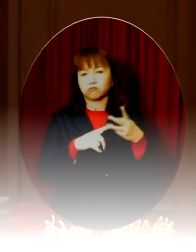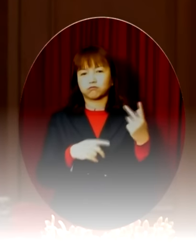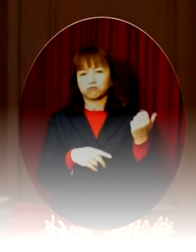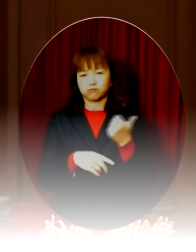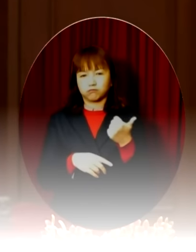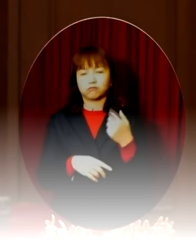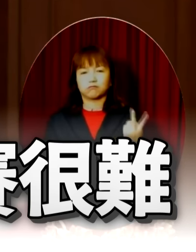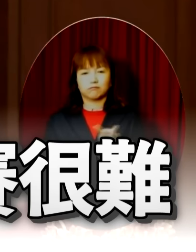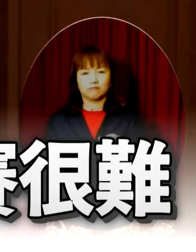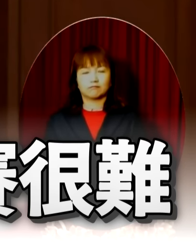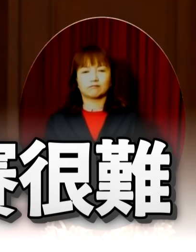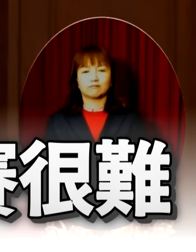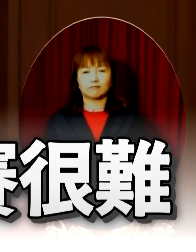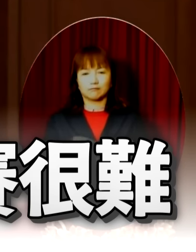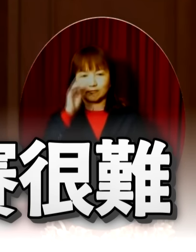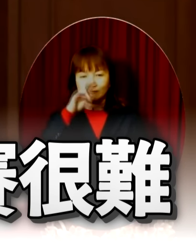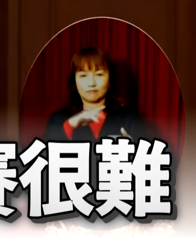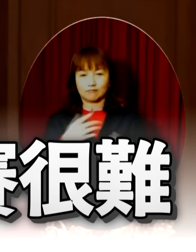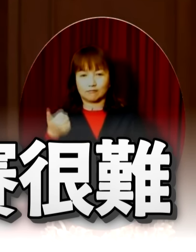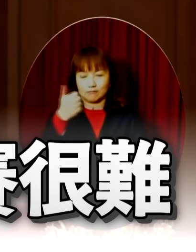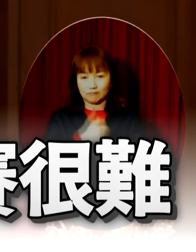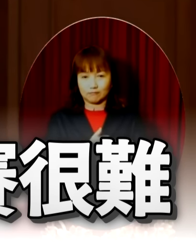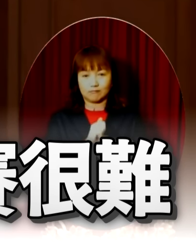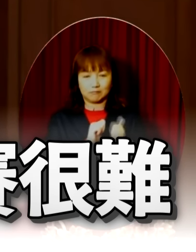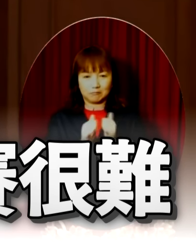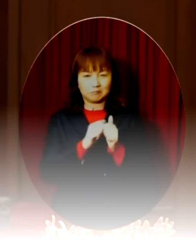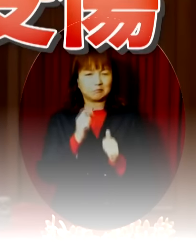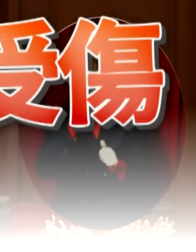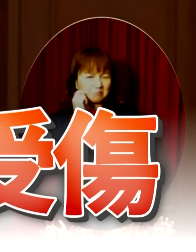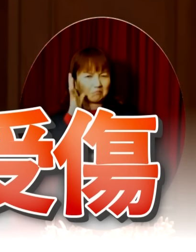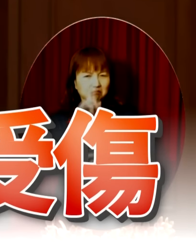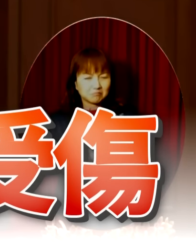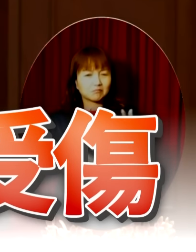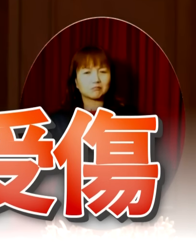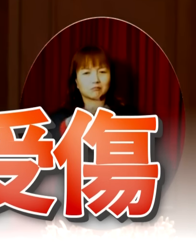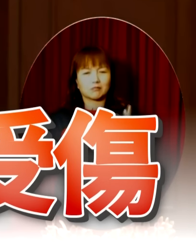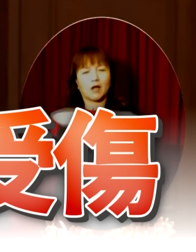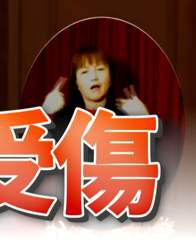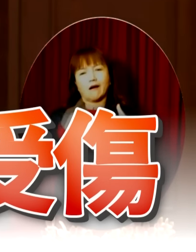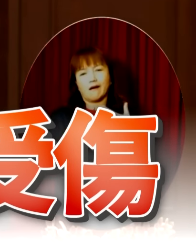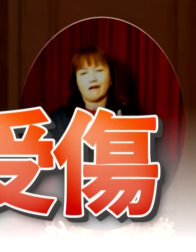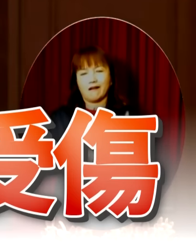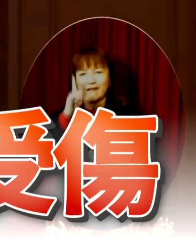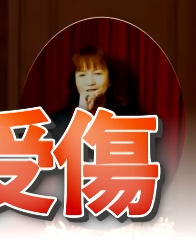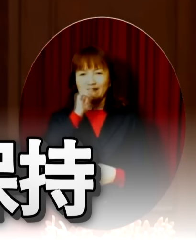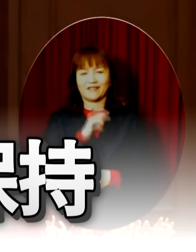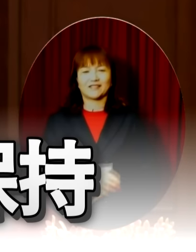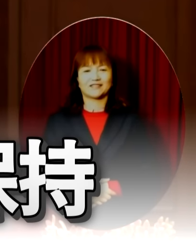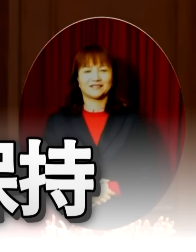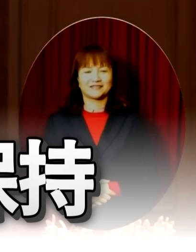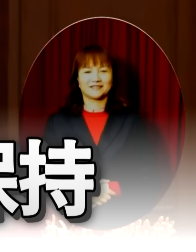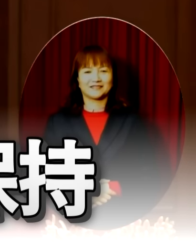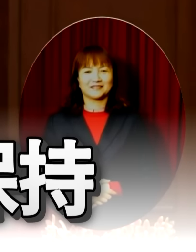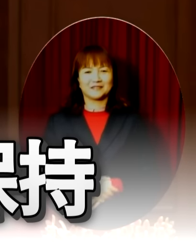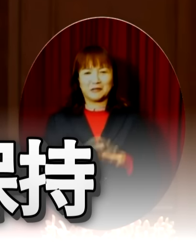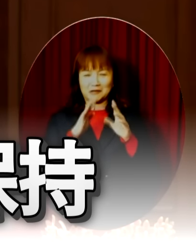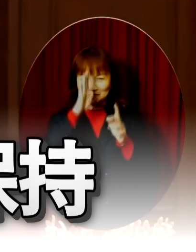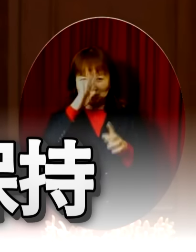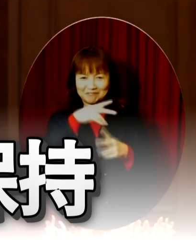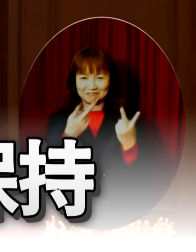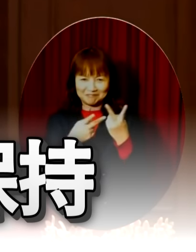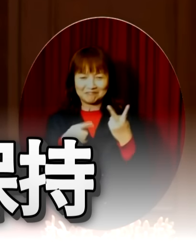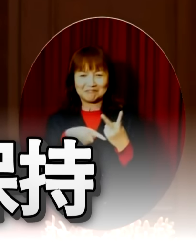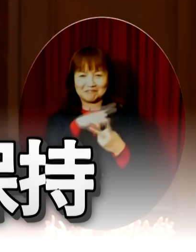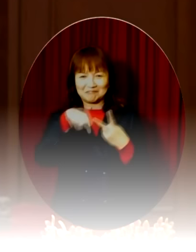受啊。不过要看你们的上场比赛很难，因为你们常常受伤，所以请你们能